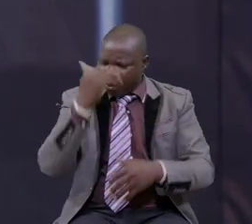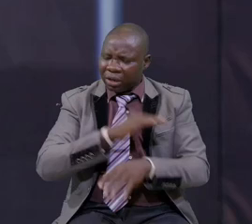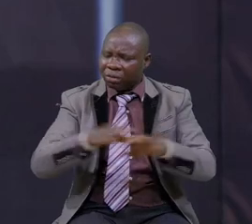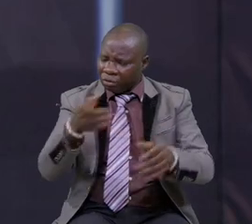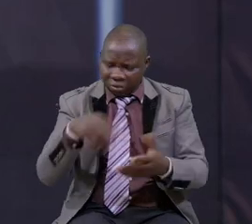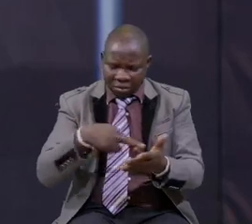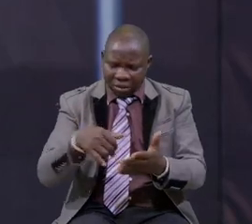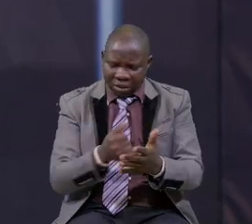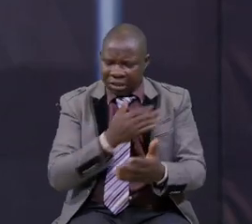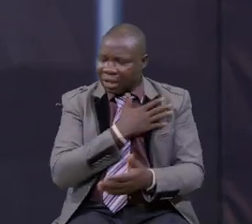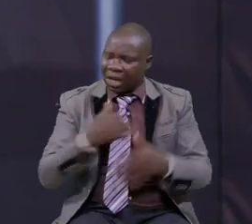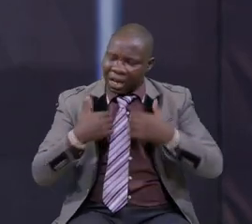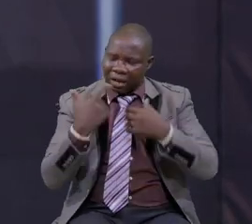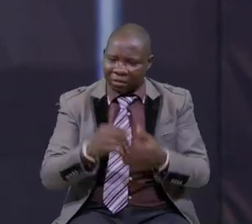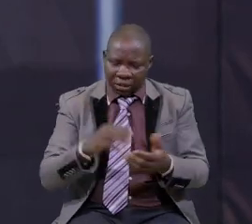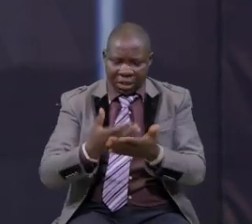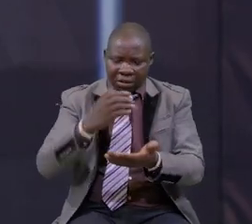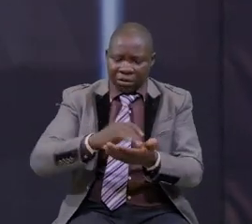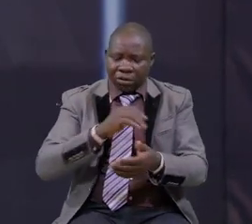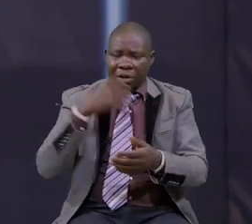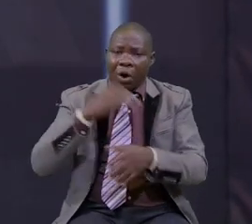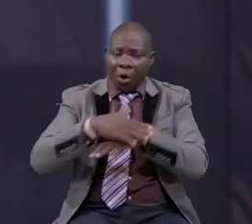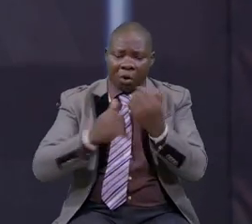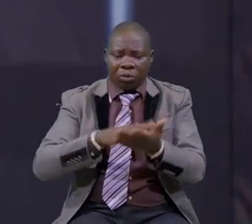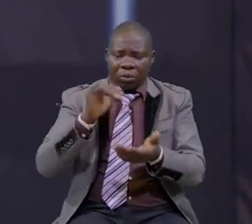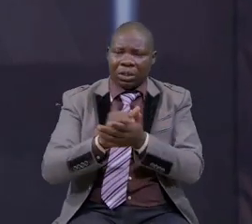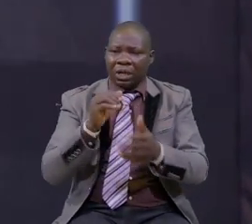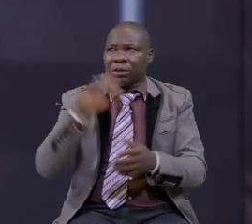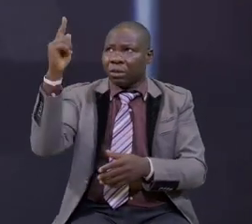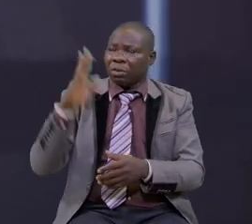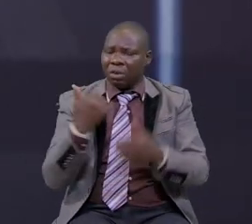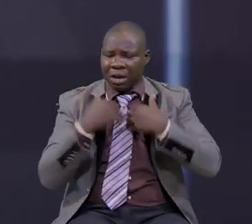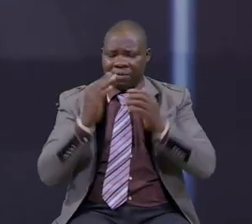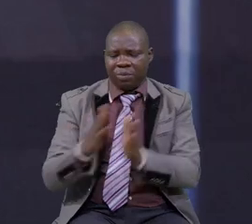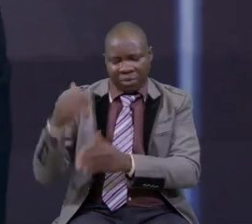pas pour voir les richesses de la gloire que Dieu a préparées pour toi dedans,